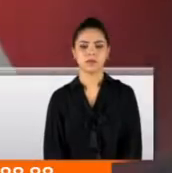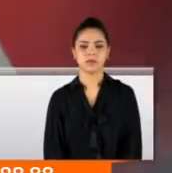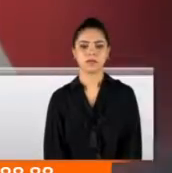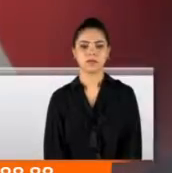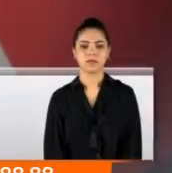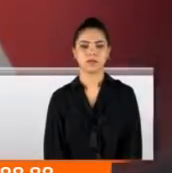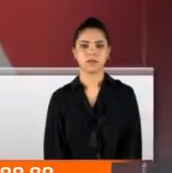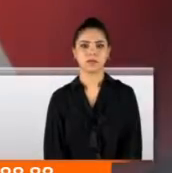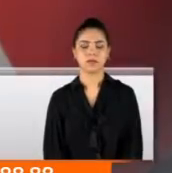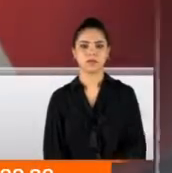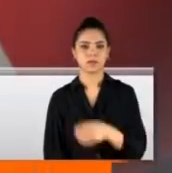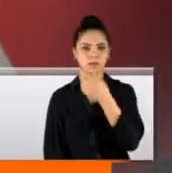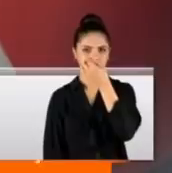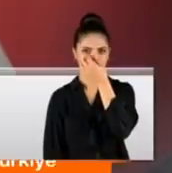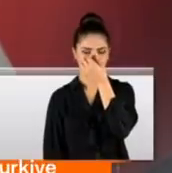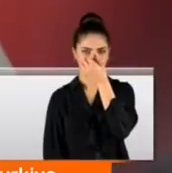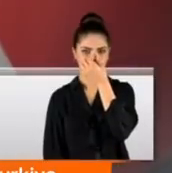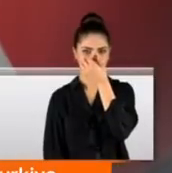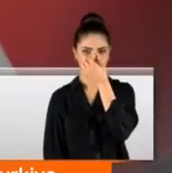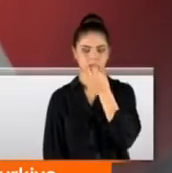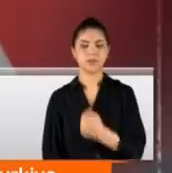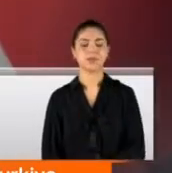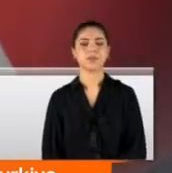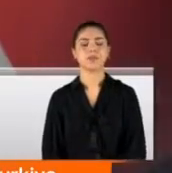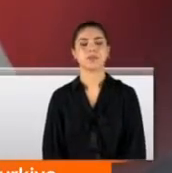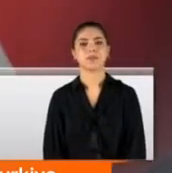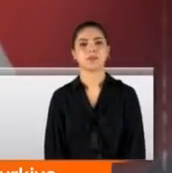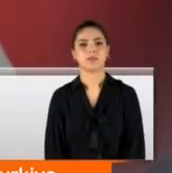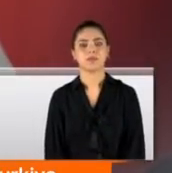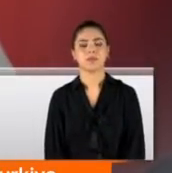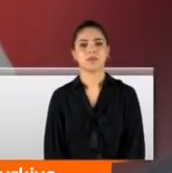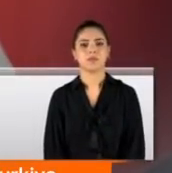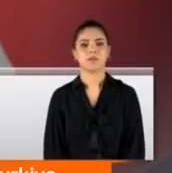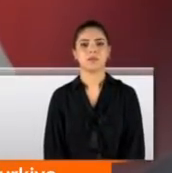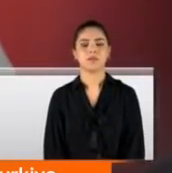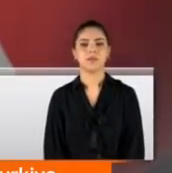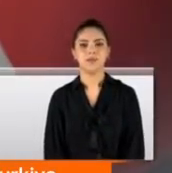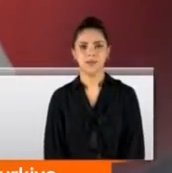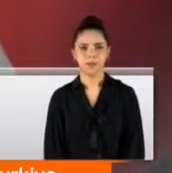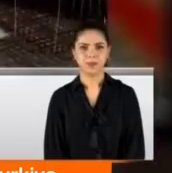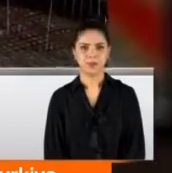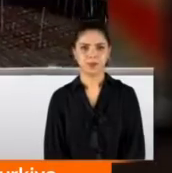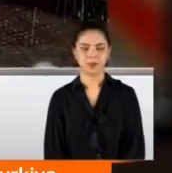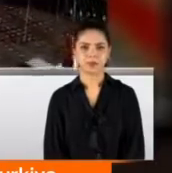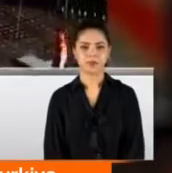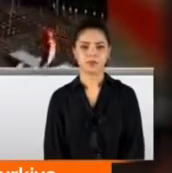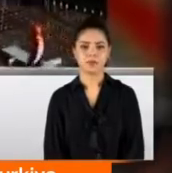Bu hamlemiz de enerjide ülkemizin yarınlarını garanti altına almayı hedefliyoruz.